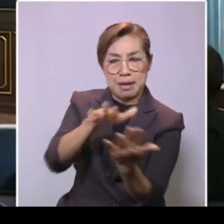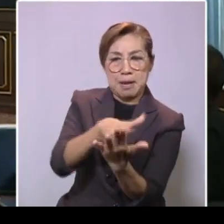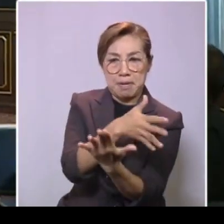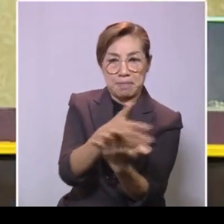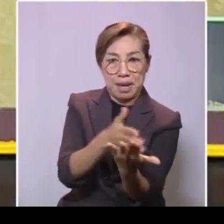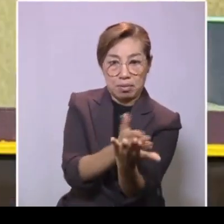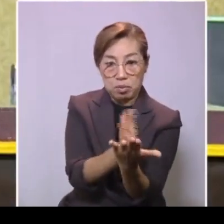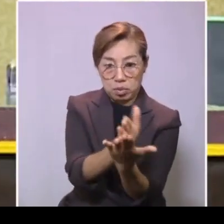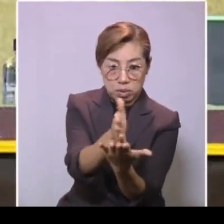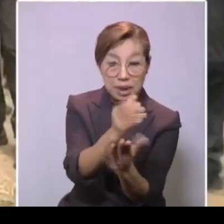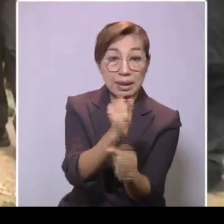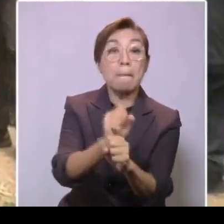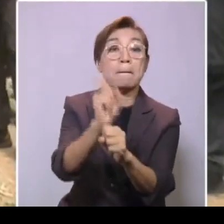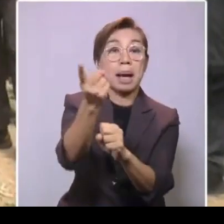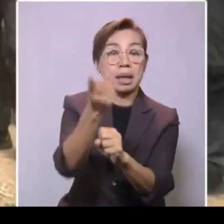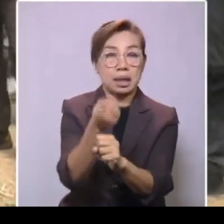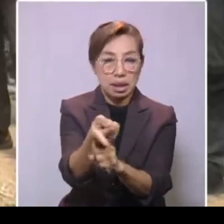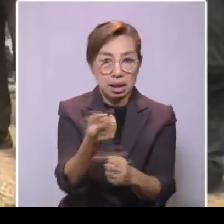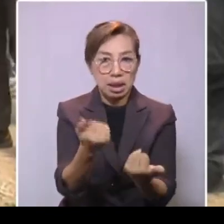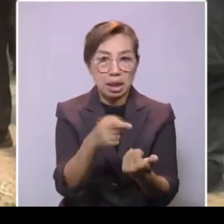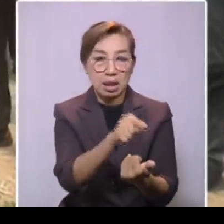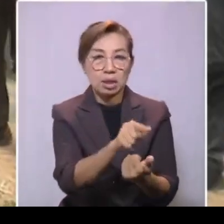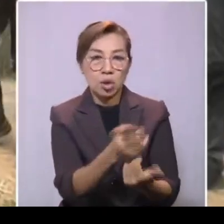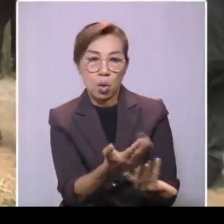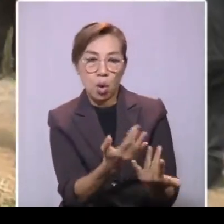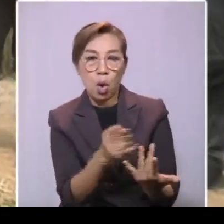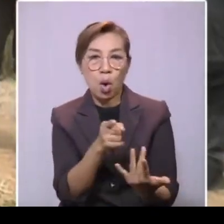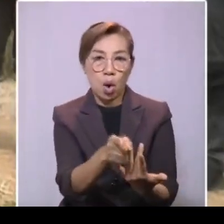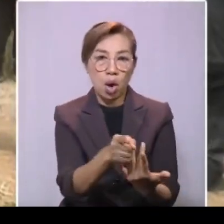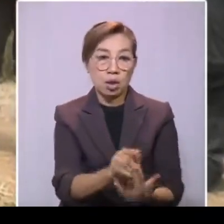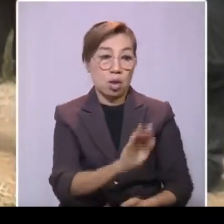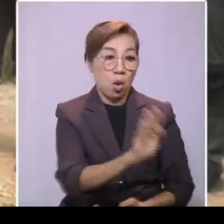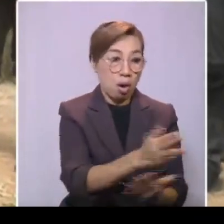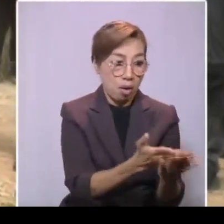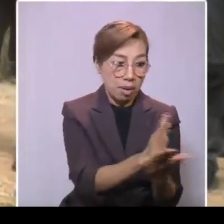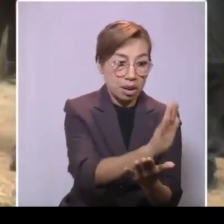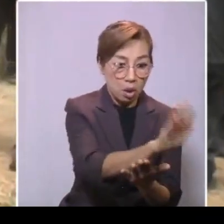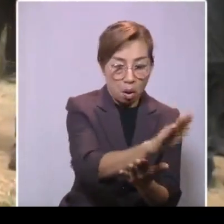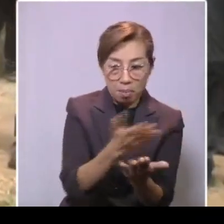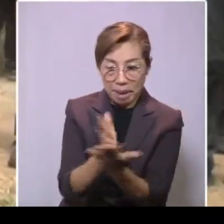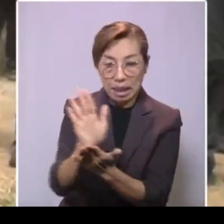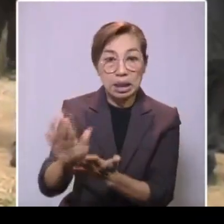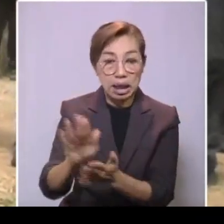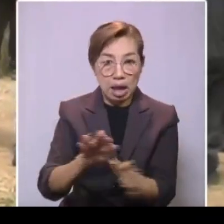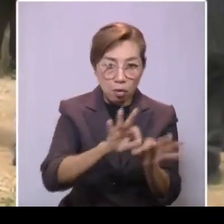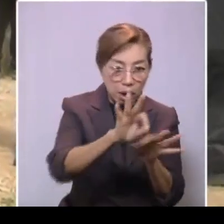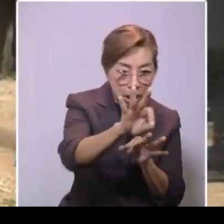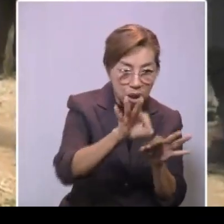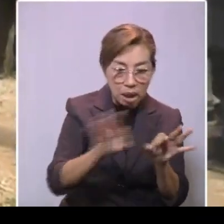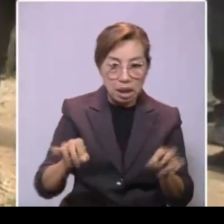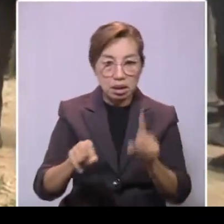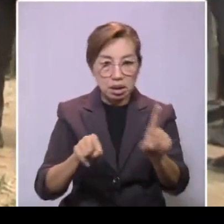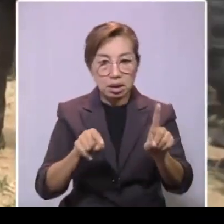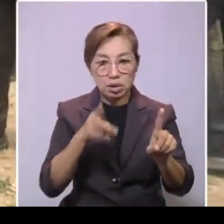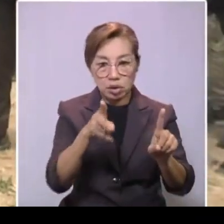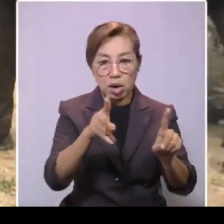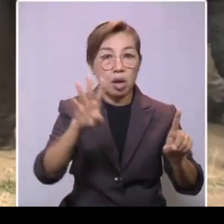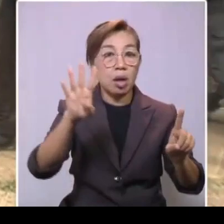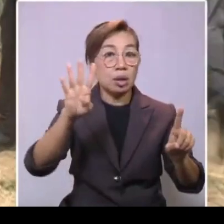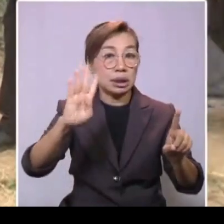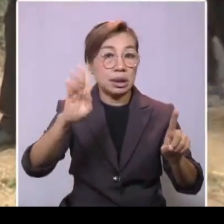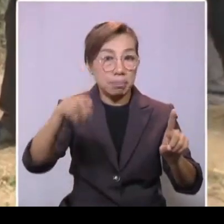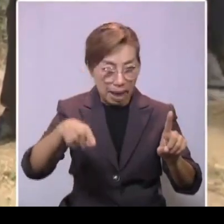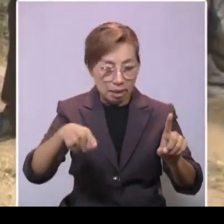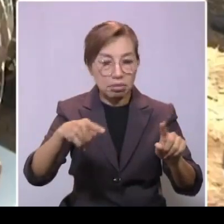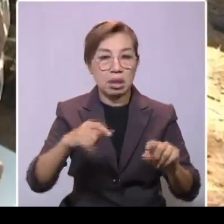ที่แนวเขตที่ดินของรัฐแบบบูรณาการมาตรอ่ามาตราส่วน 1ต 4,000หรือว่า One Mapทั่ว